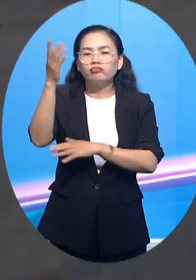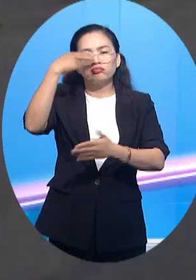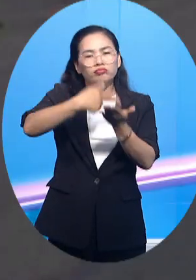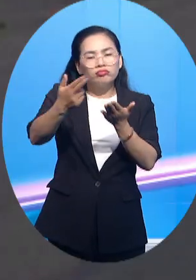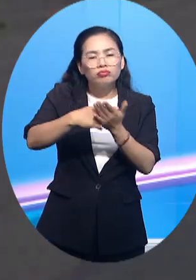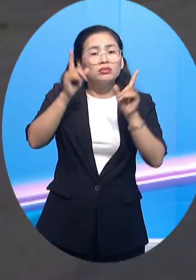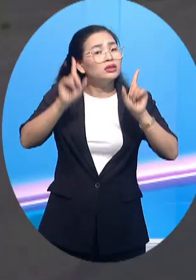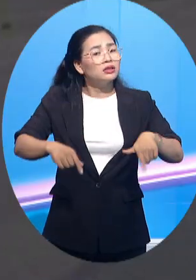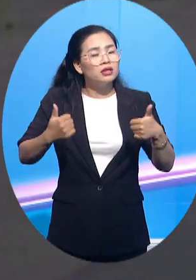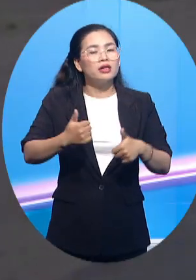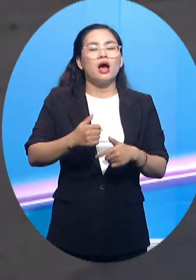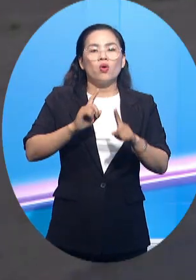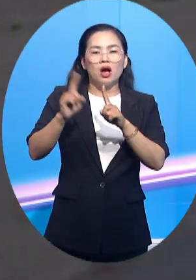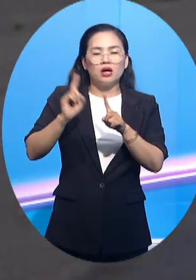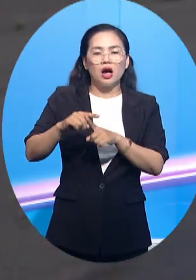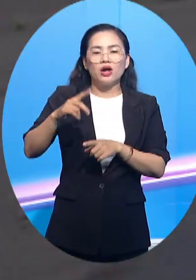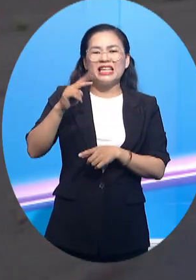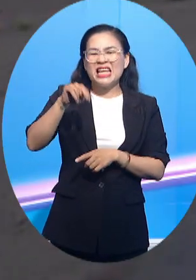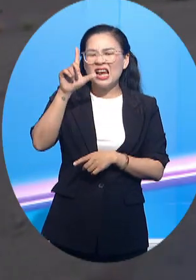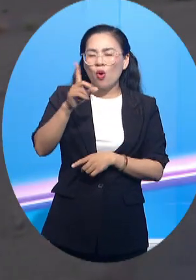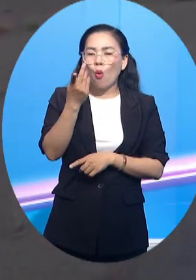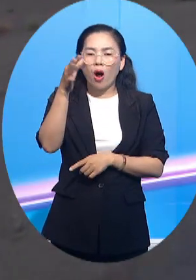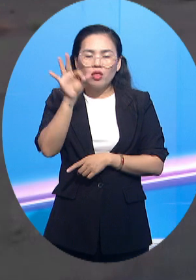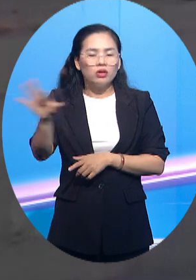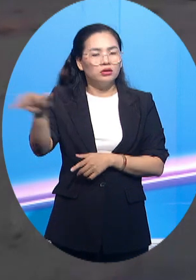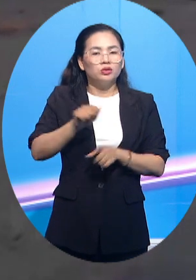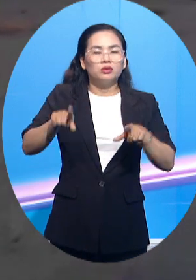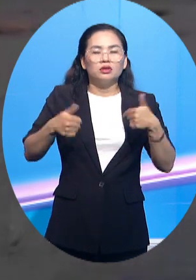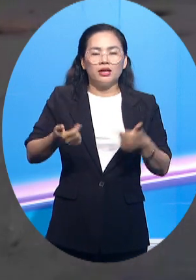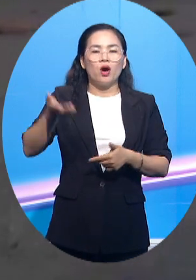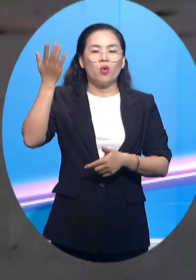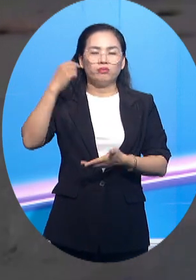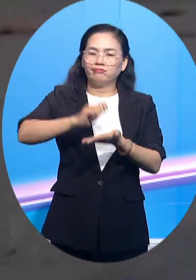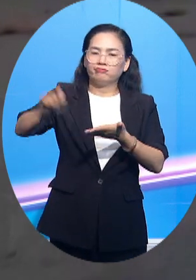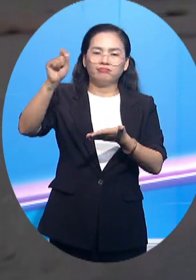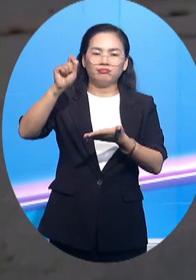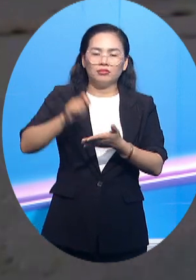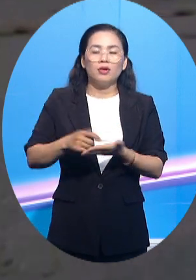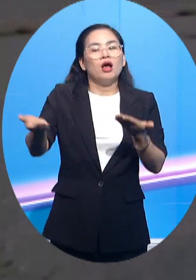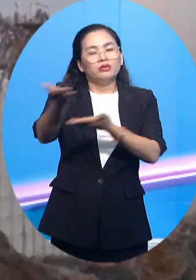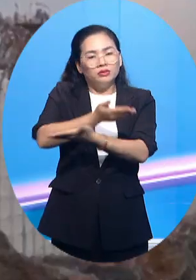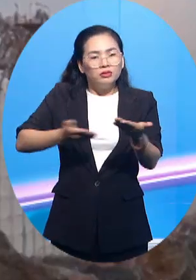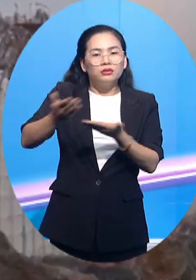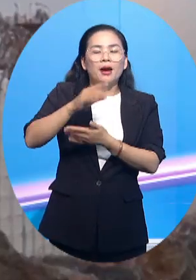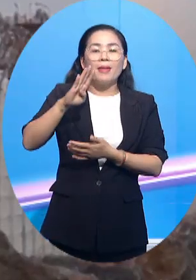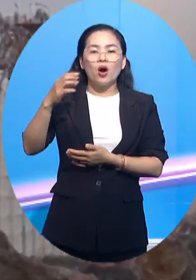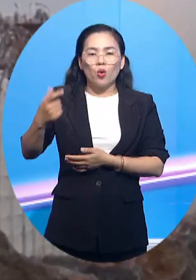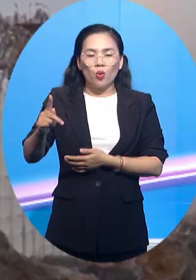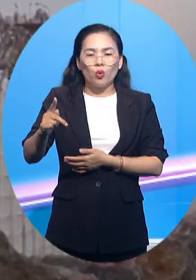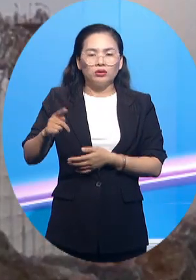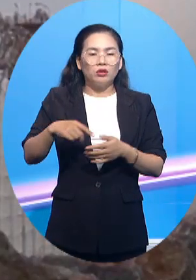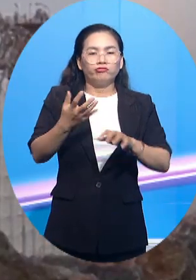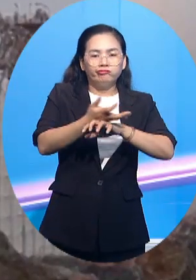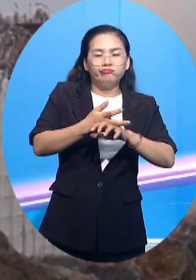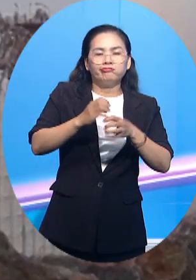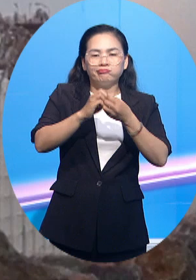hoạch giảm dần việc sử dụng nhiên liệu hóa thạch dựa trên thỏa thuận đạt được vào năm ngoái các cuộc đàm phán tại Baku sẽ giúp mỗi quốc